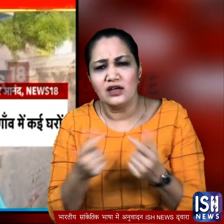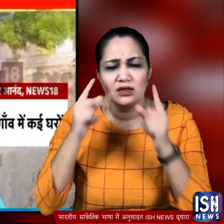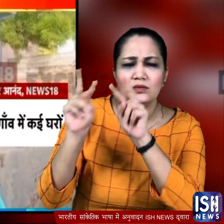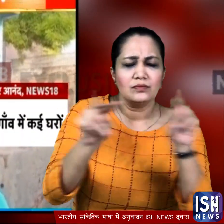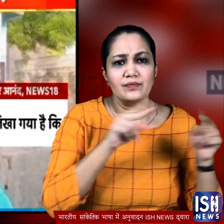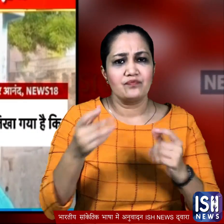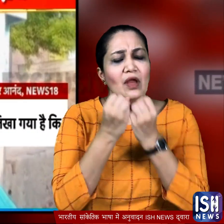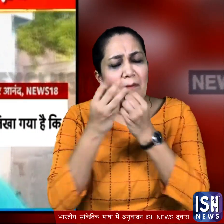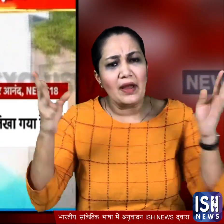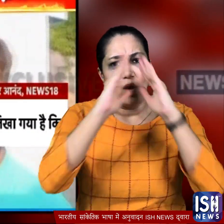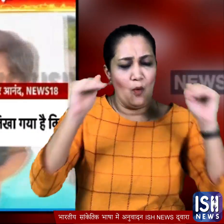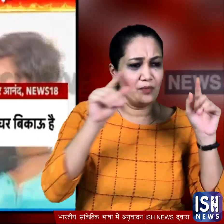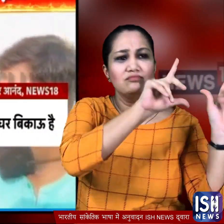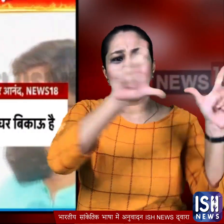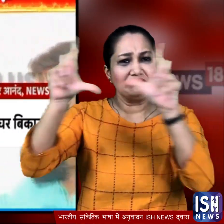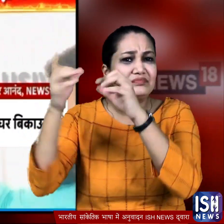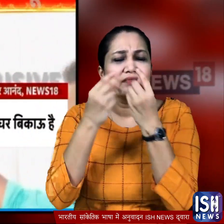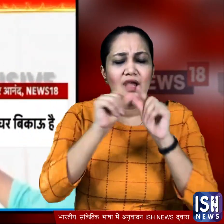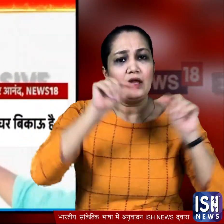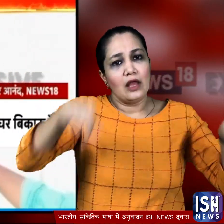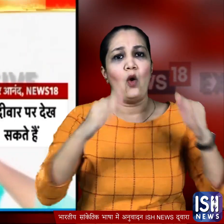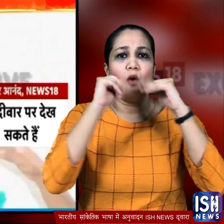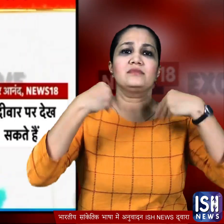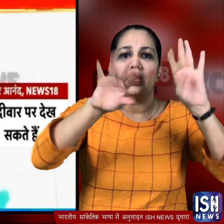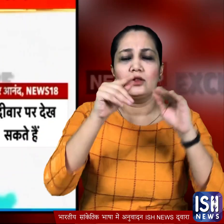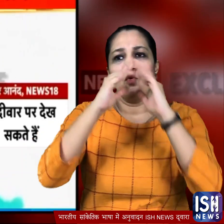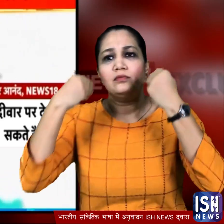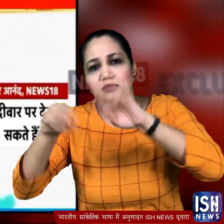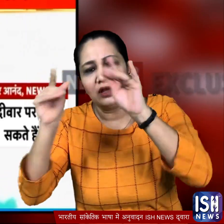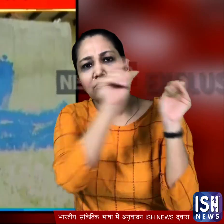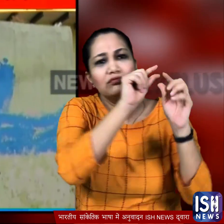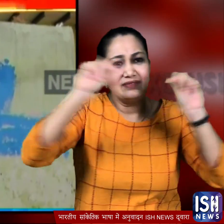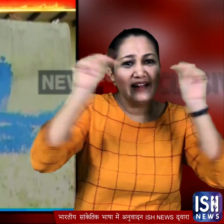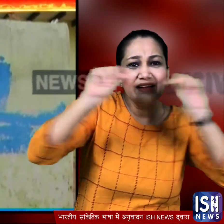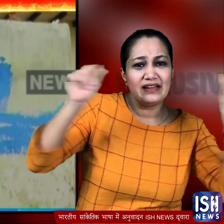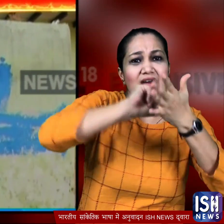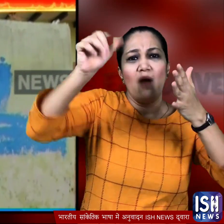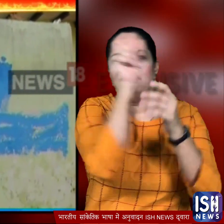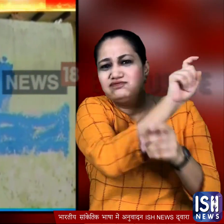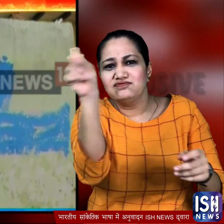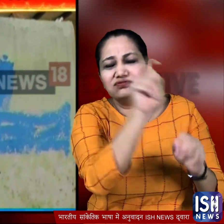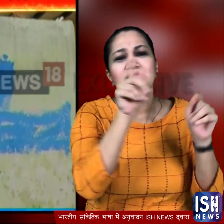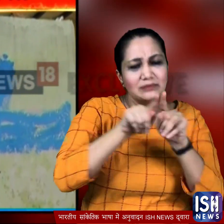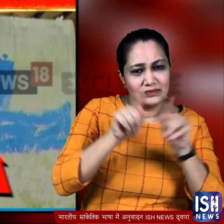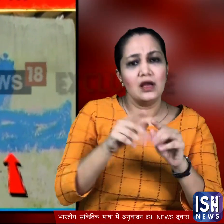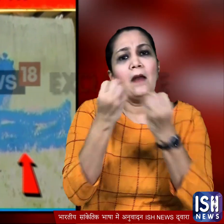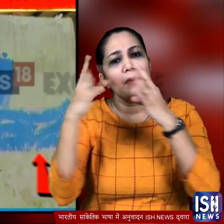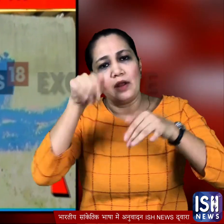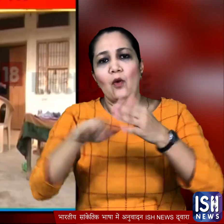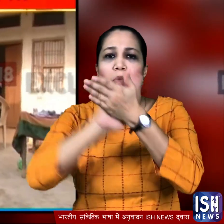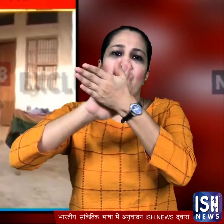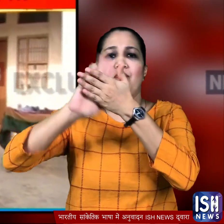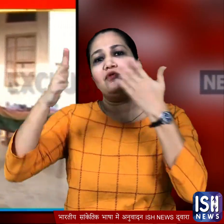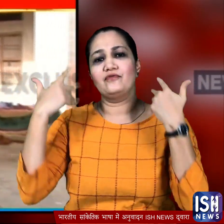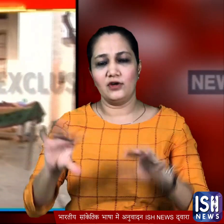गांव में कई घरों में लिखा गया है कि यह घर बिकाऊ है। ये दीवार पे देख सकते हैं। हालांकि कुछ दीवारों पर ऐसे संदेश अब मिटाए भी जा चुके